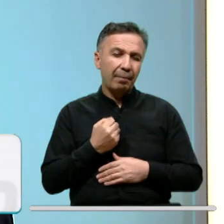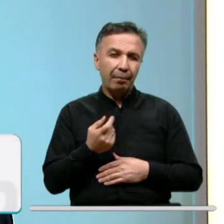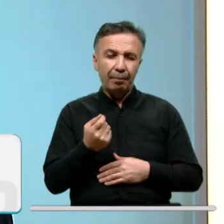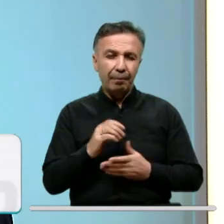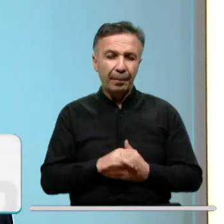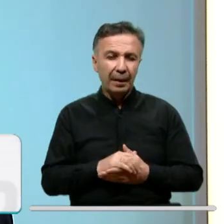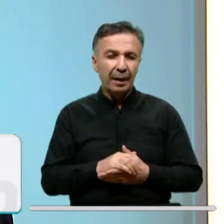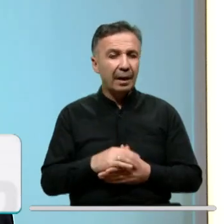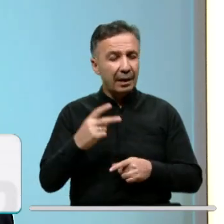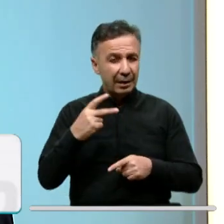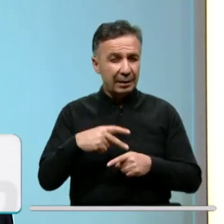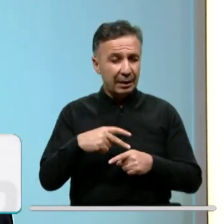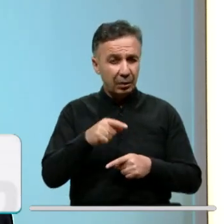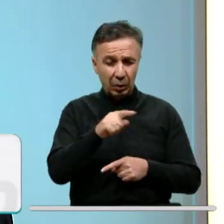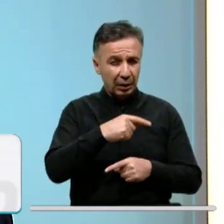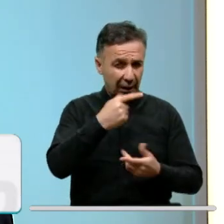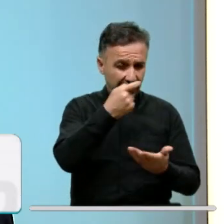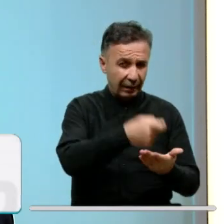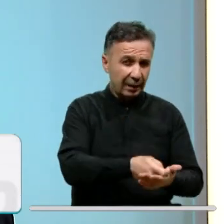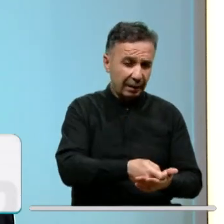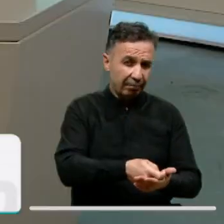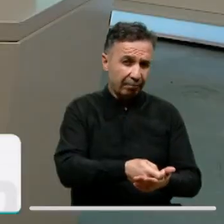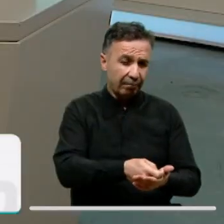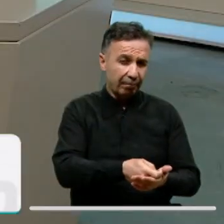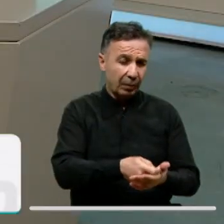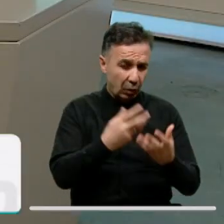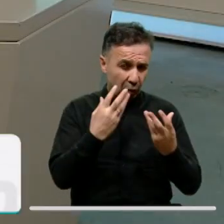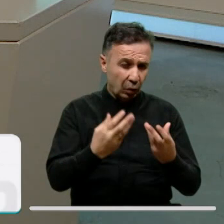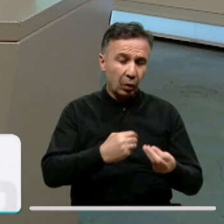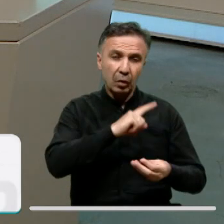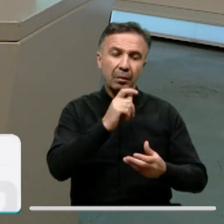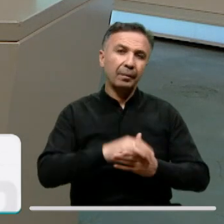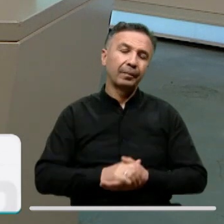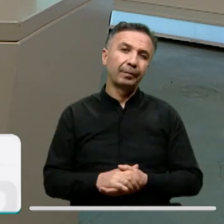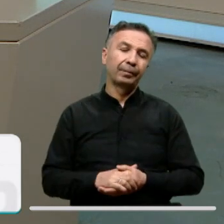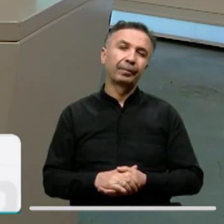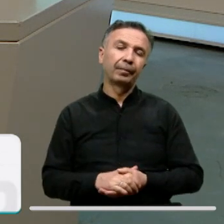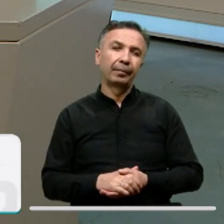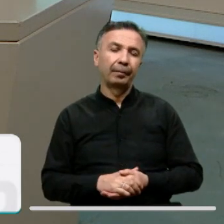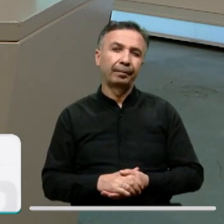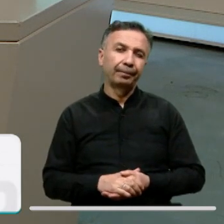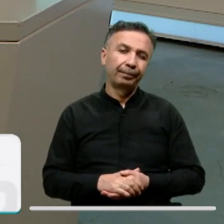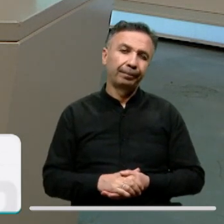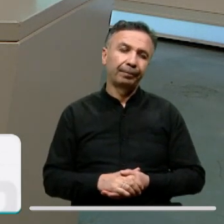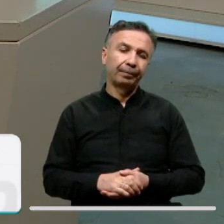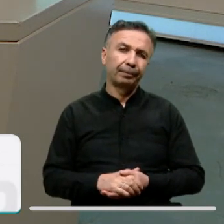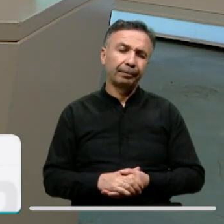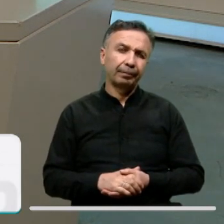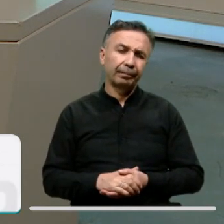zekatı onlara vermeyi tasarlıyorum ama bu konuda acaba din ne der, diyanet ne der? Burası önemli.